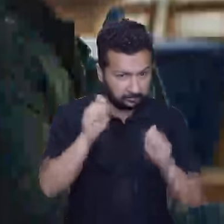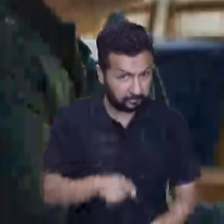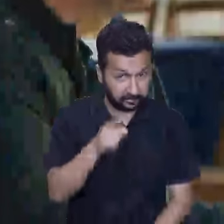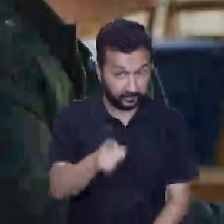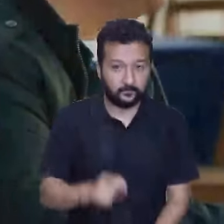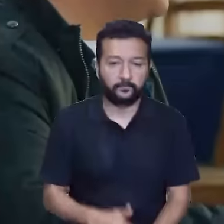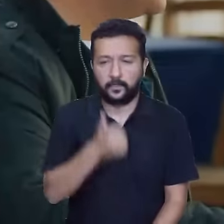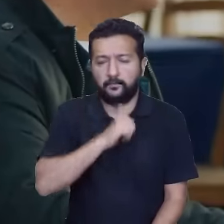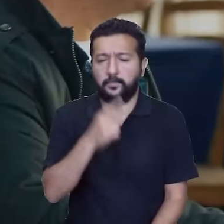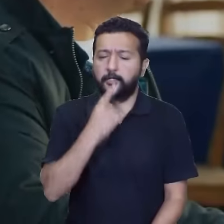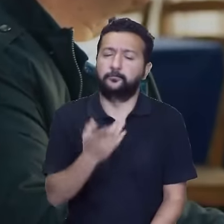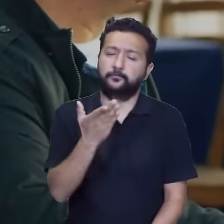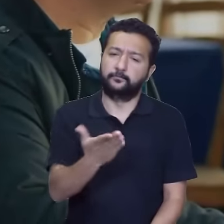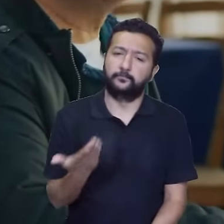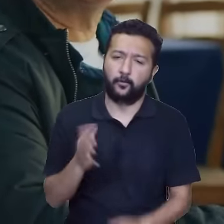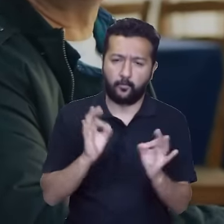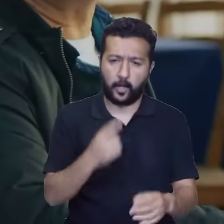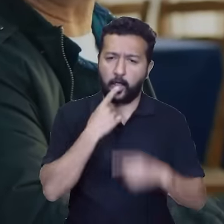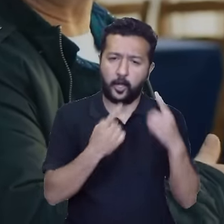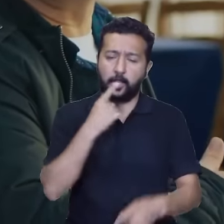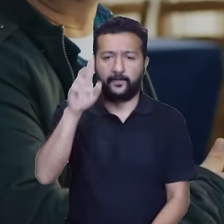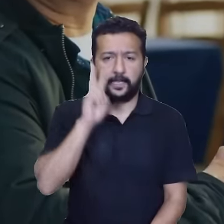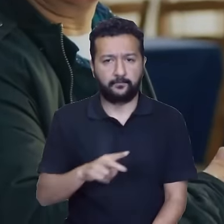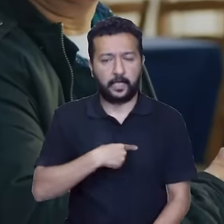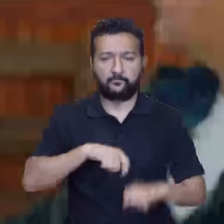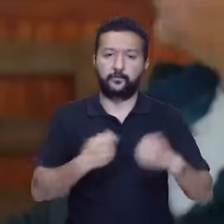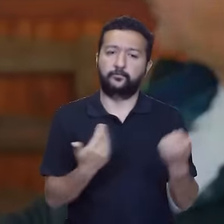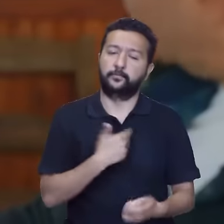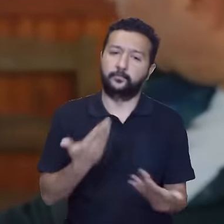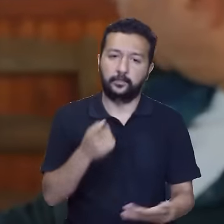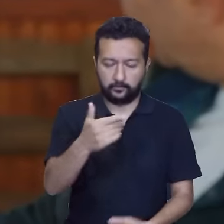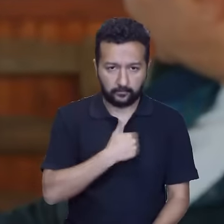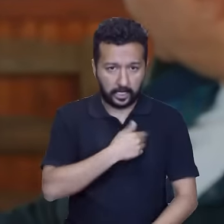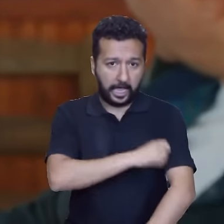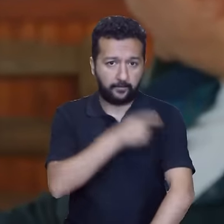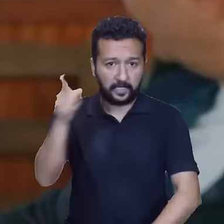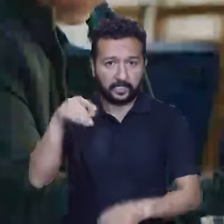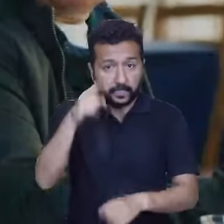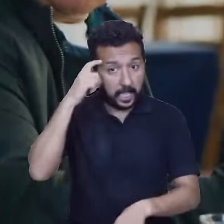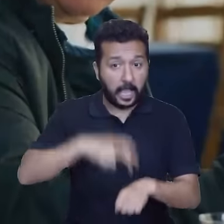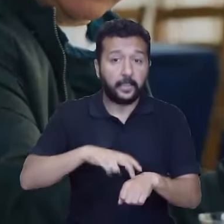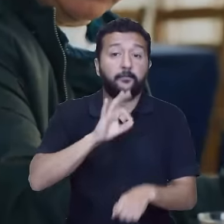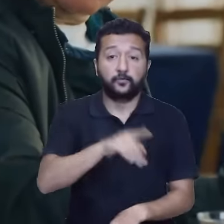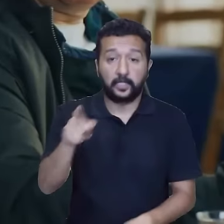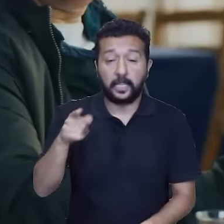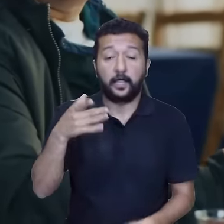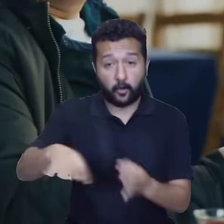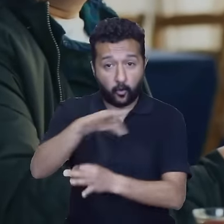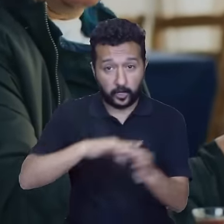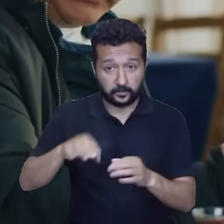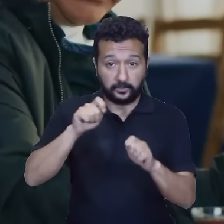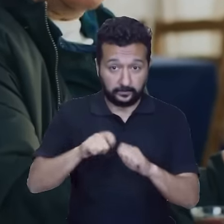altından? Abi ne diyorsun sen ya? Böyle konuşuyorsun, vallahi inciniyorum ya. Ya ben Almanya'dayken sen hatırlamıyor musun? Altınay'ı